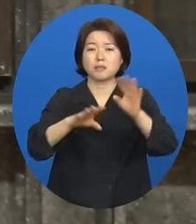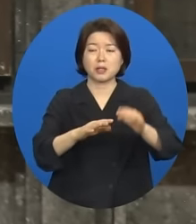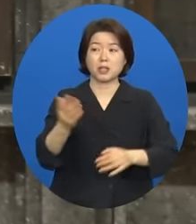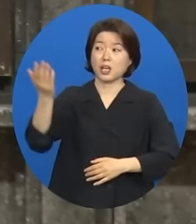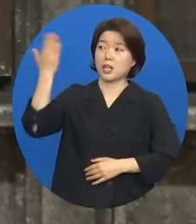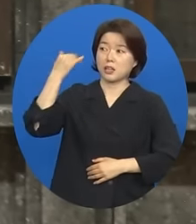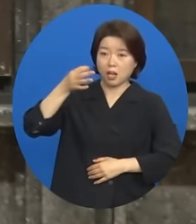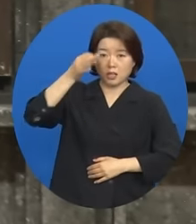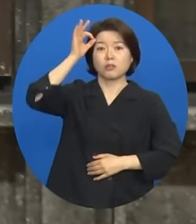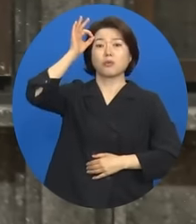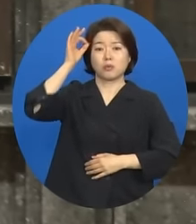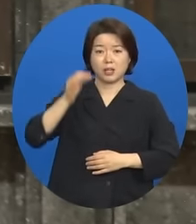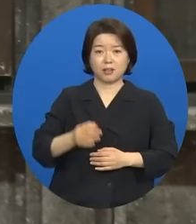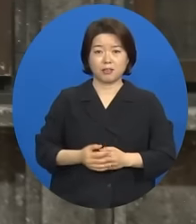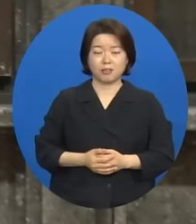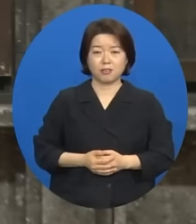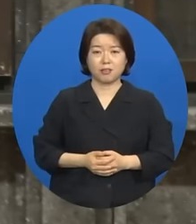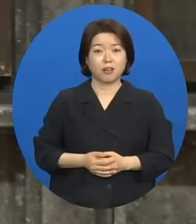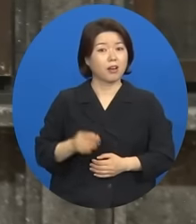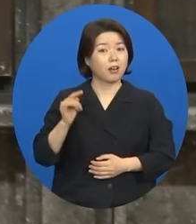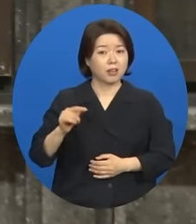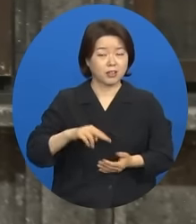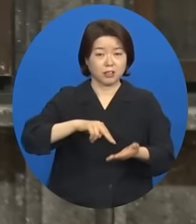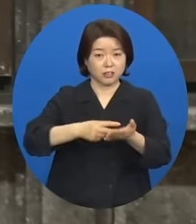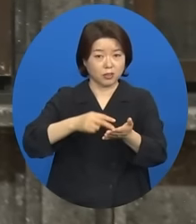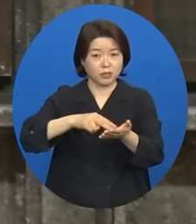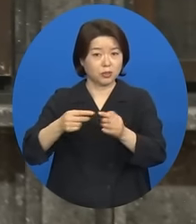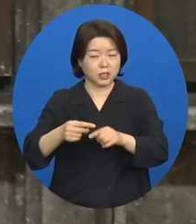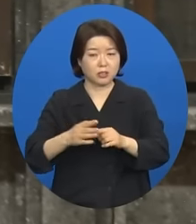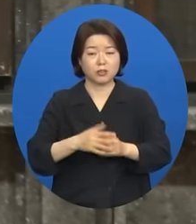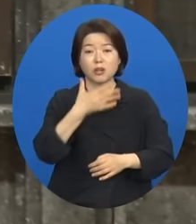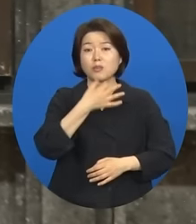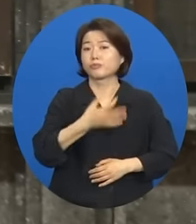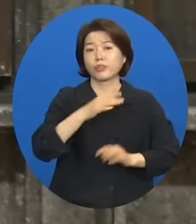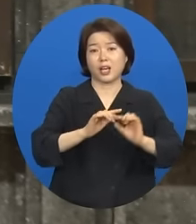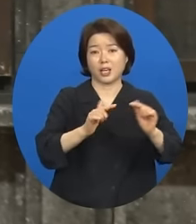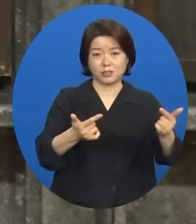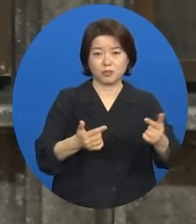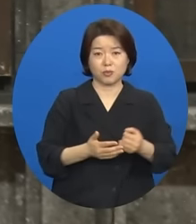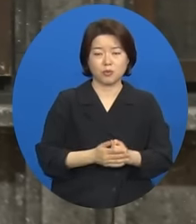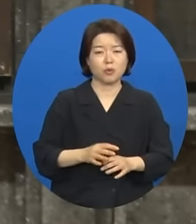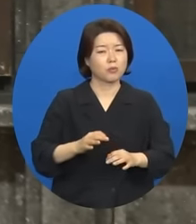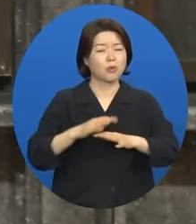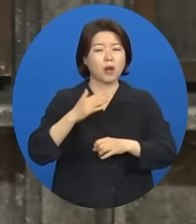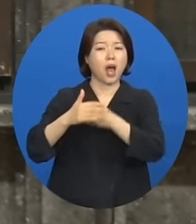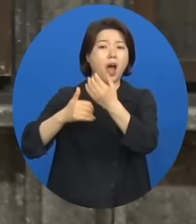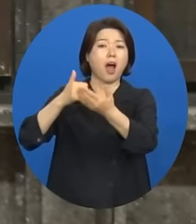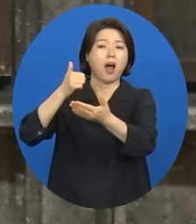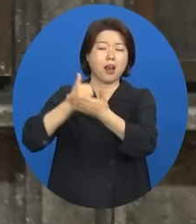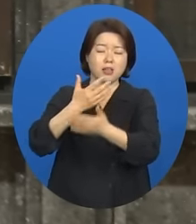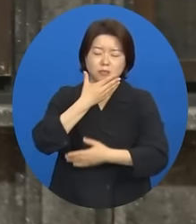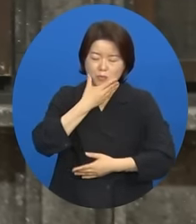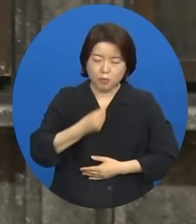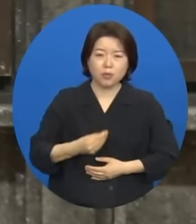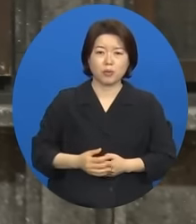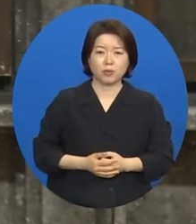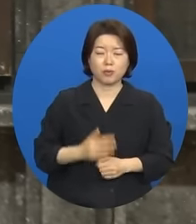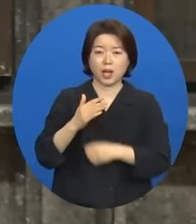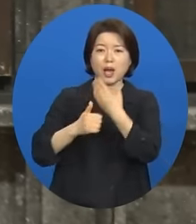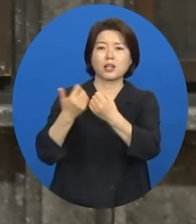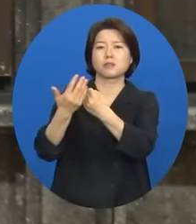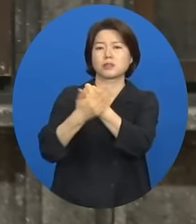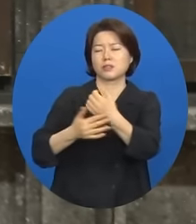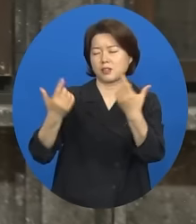거죠. 여러분 이것은 전 것은 불행이 아니고 놀라운 하나님의 복이요 하나님의